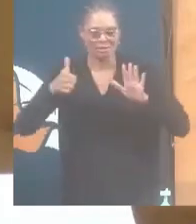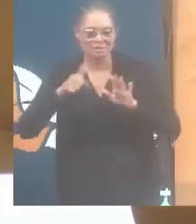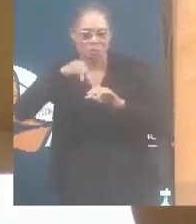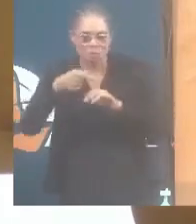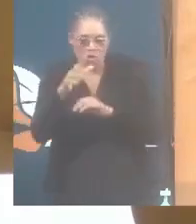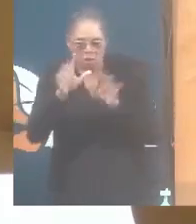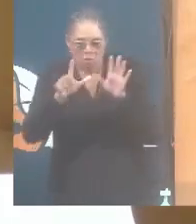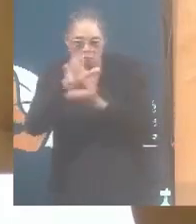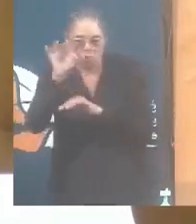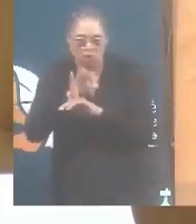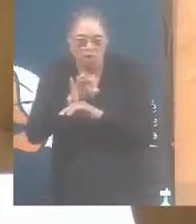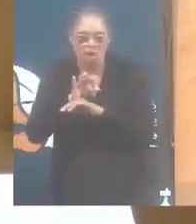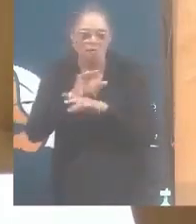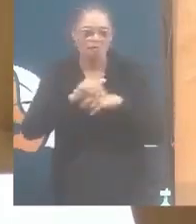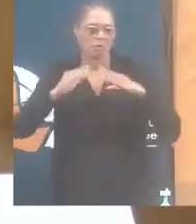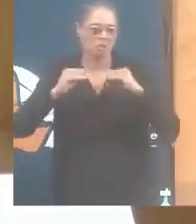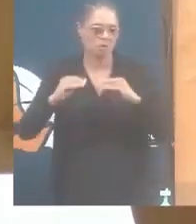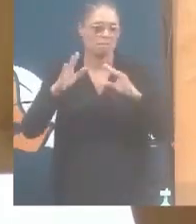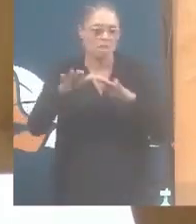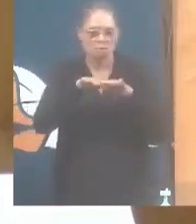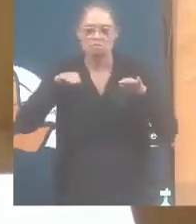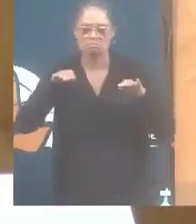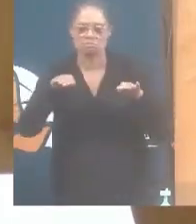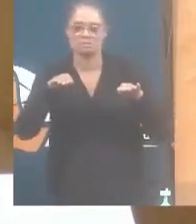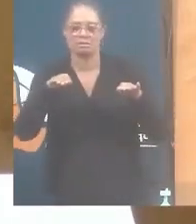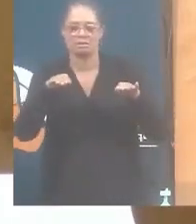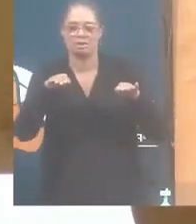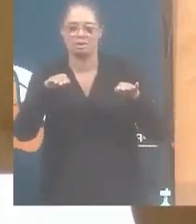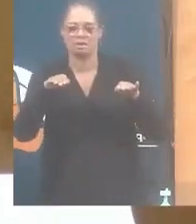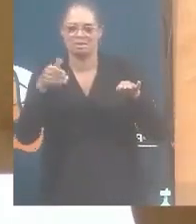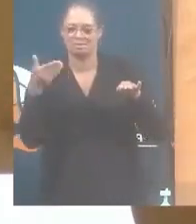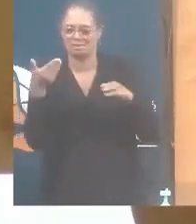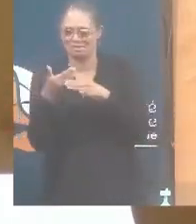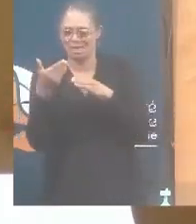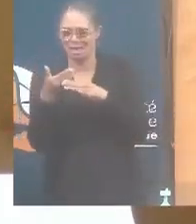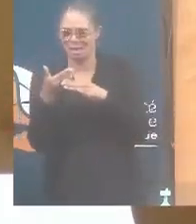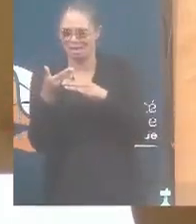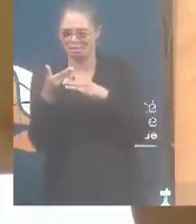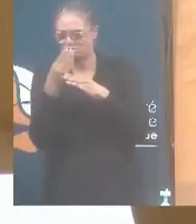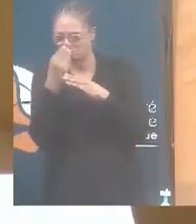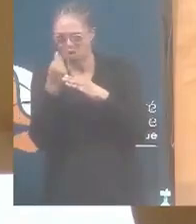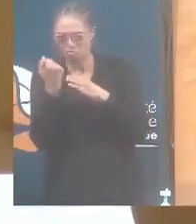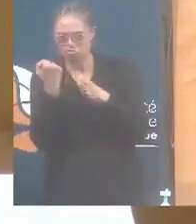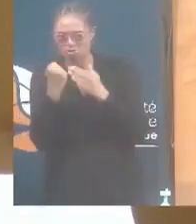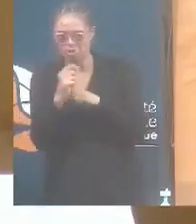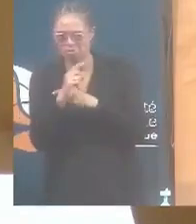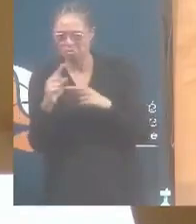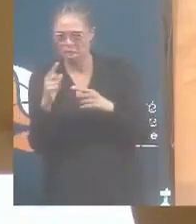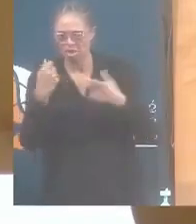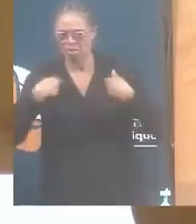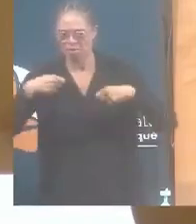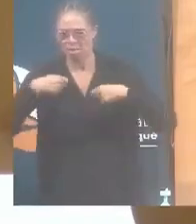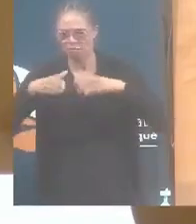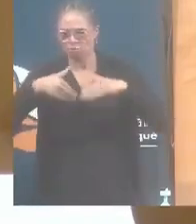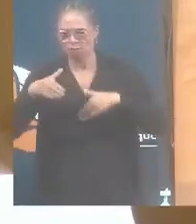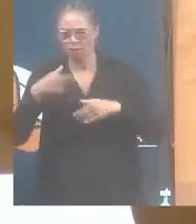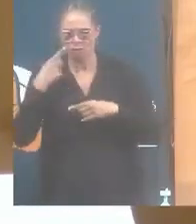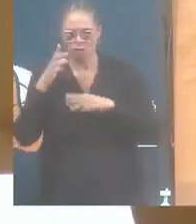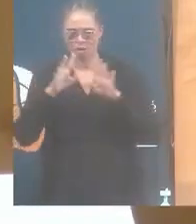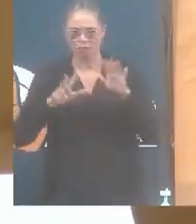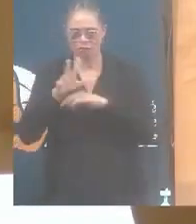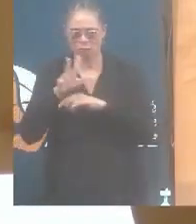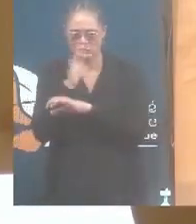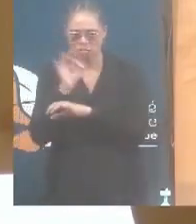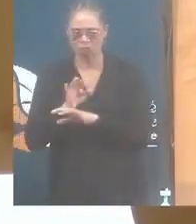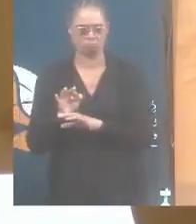46,7% de réalisation, mais en même temps, ça semble ne pas gêner la réalisation des dépenses de fonctionnement pour 83%.